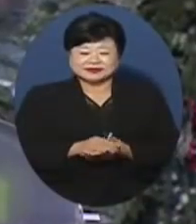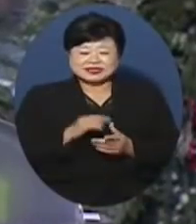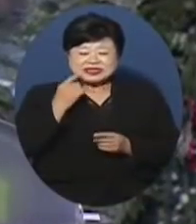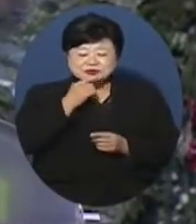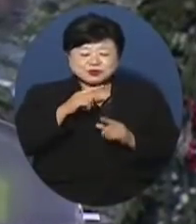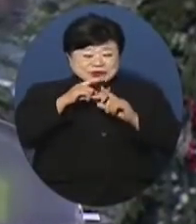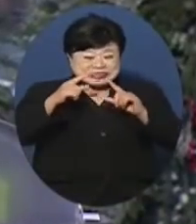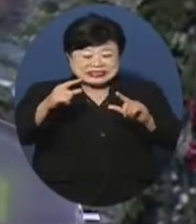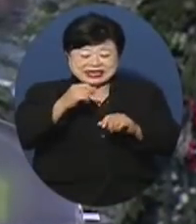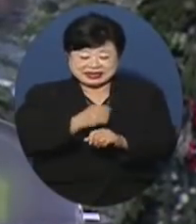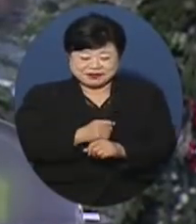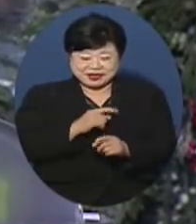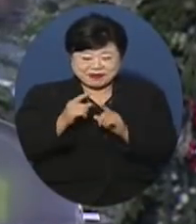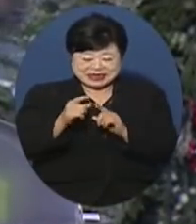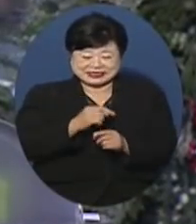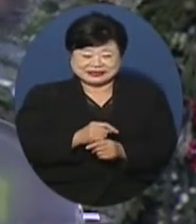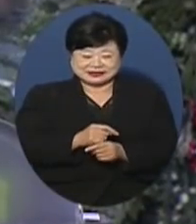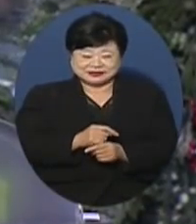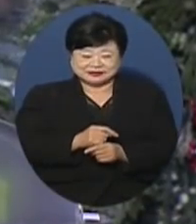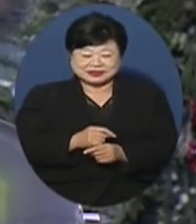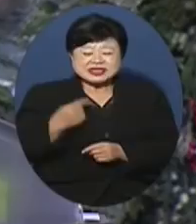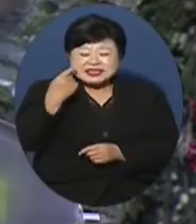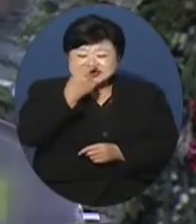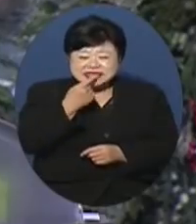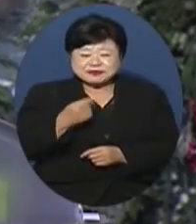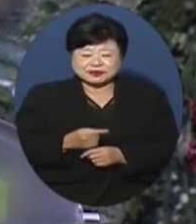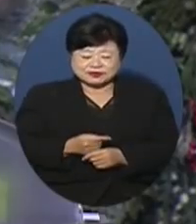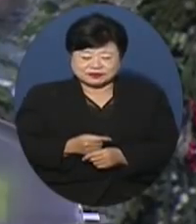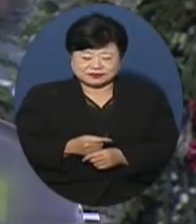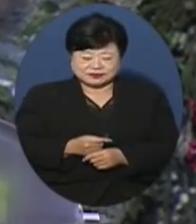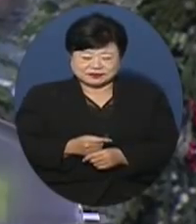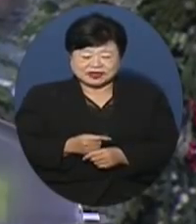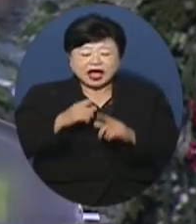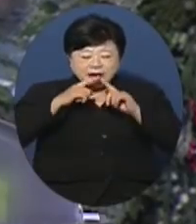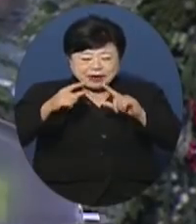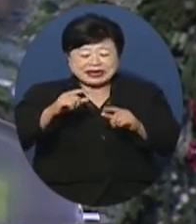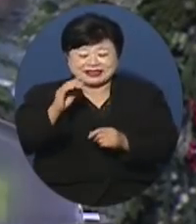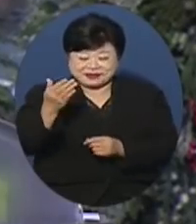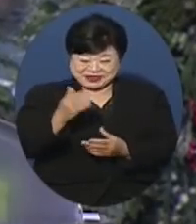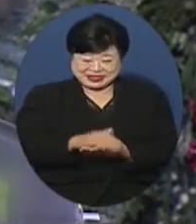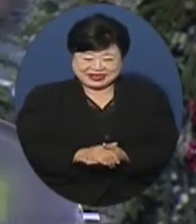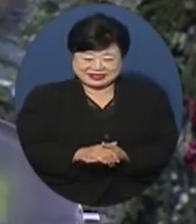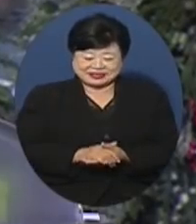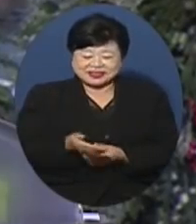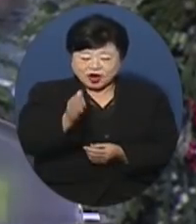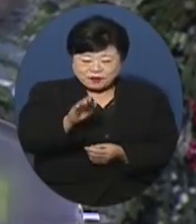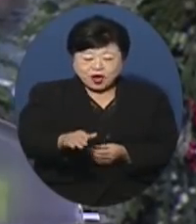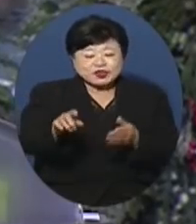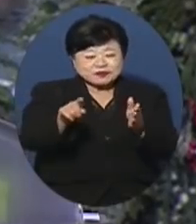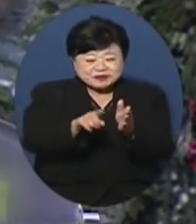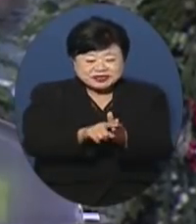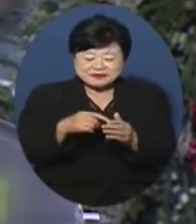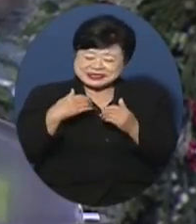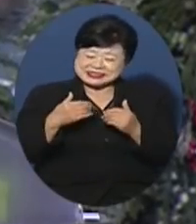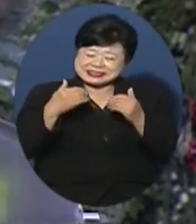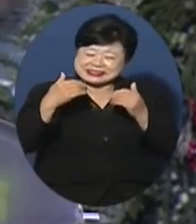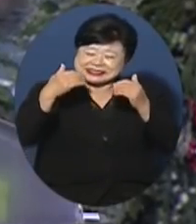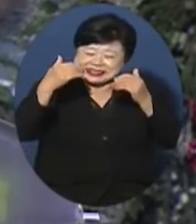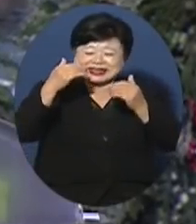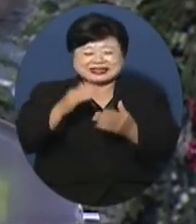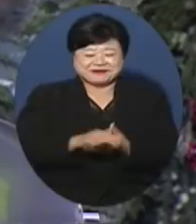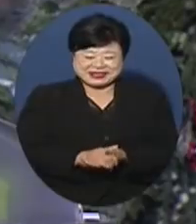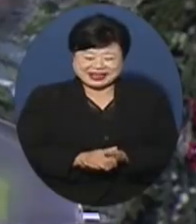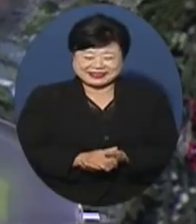시인하십시오. 이 말씀은 자꾸 입으로 시인해야 되는 것입니다. 그러면 믿음이 자라나는